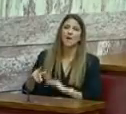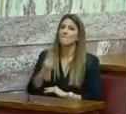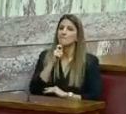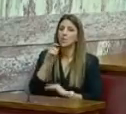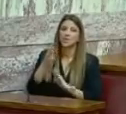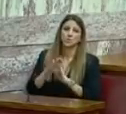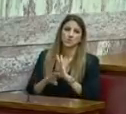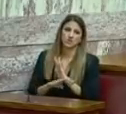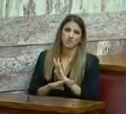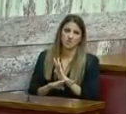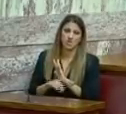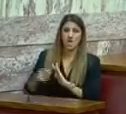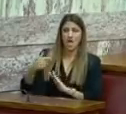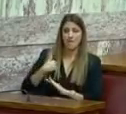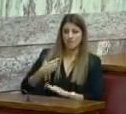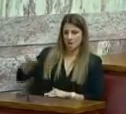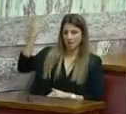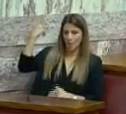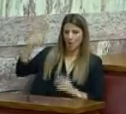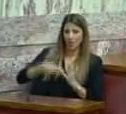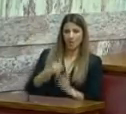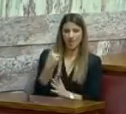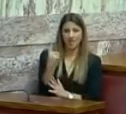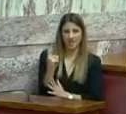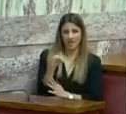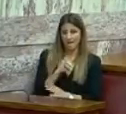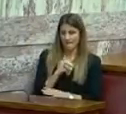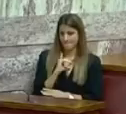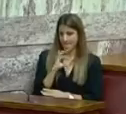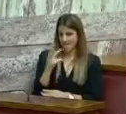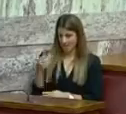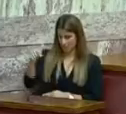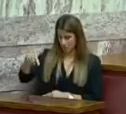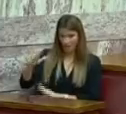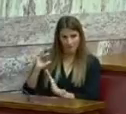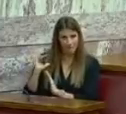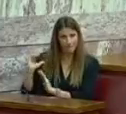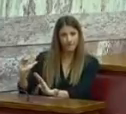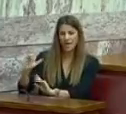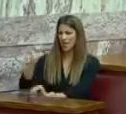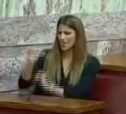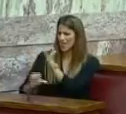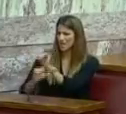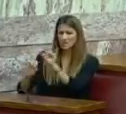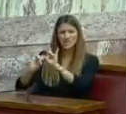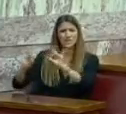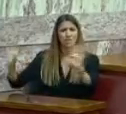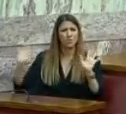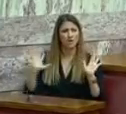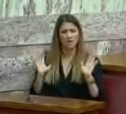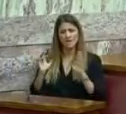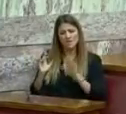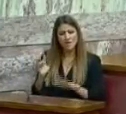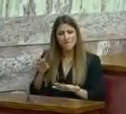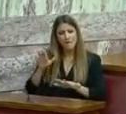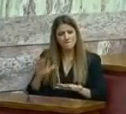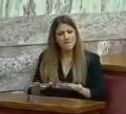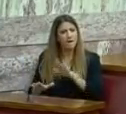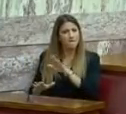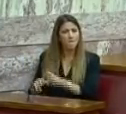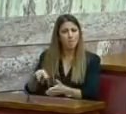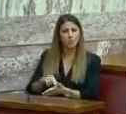τουλάχιστον. Αυτή είναι. Και με συνέπεια υλοποιήσαμε κάθε βήμα και στην υπόθεση